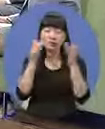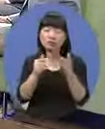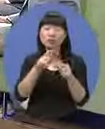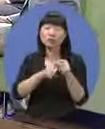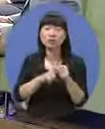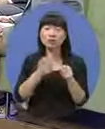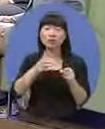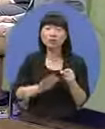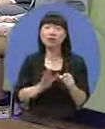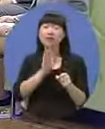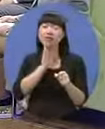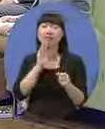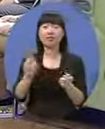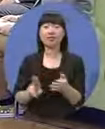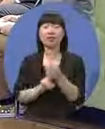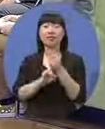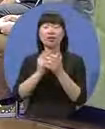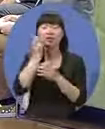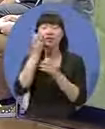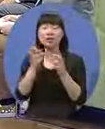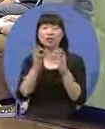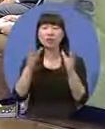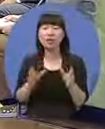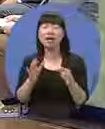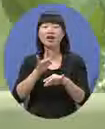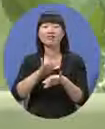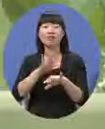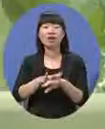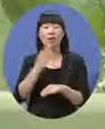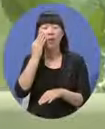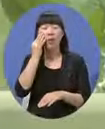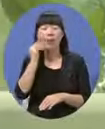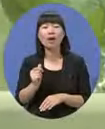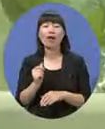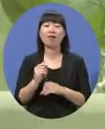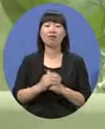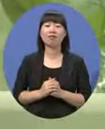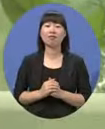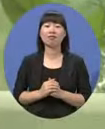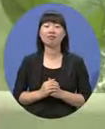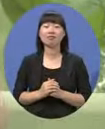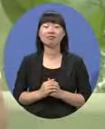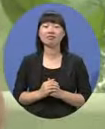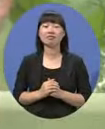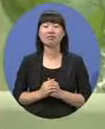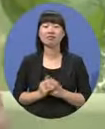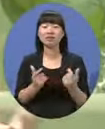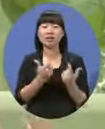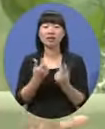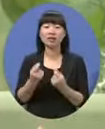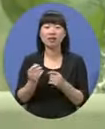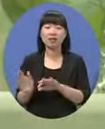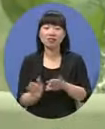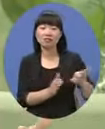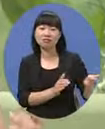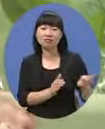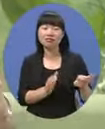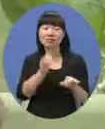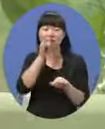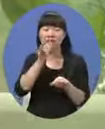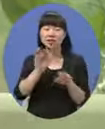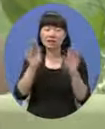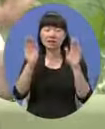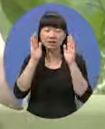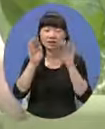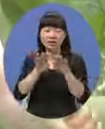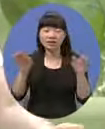진짜 너무 기적같이 딱 두 달 만에 그런 습관이 이제 잡힌 거잖아요. 근데 다 치우고 뭐 컴퓨터도 치우고 치웠대는데 그